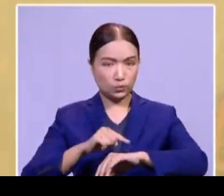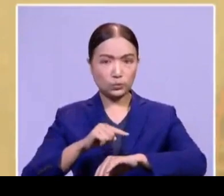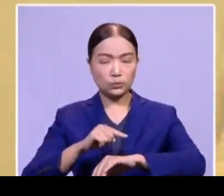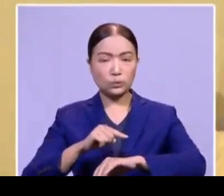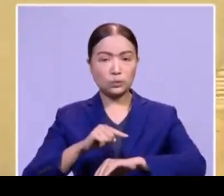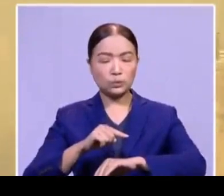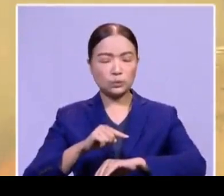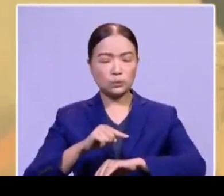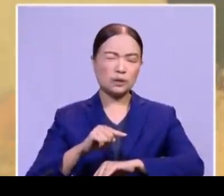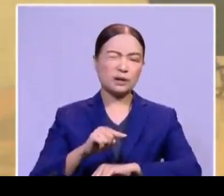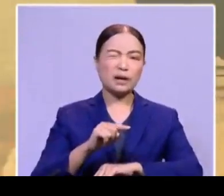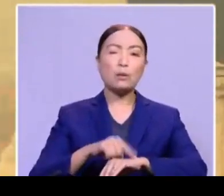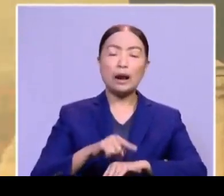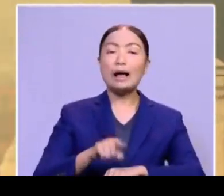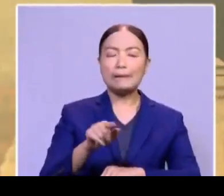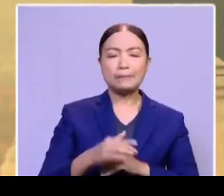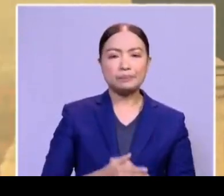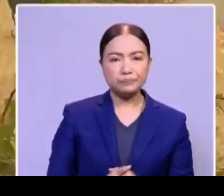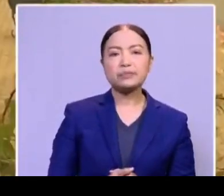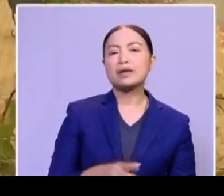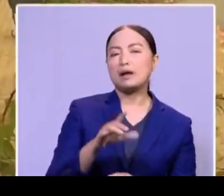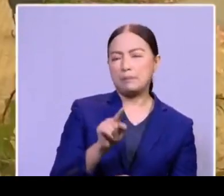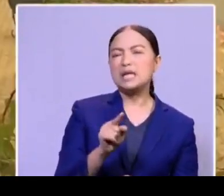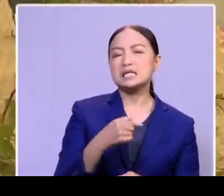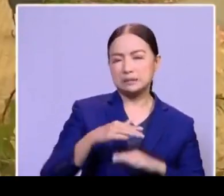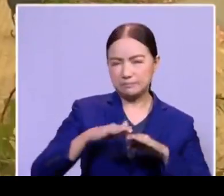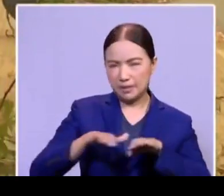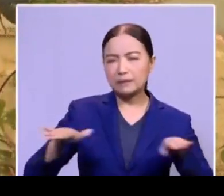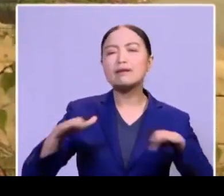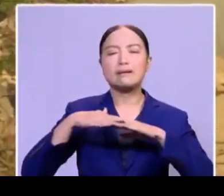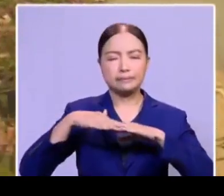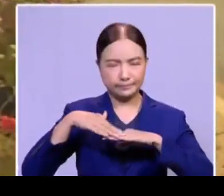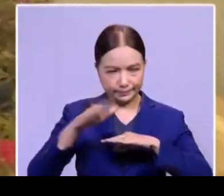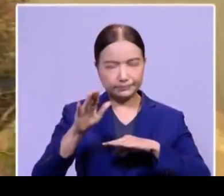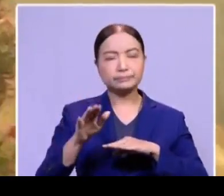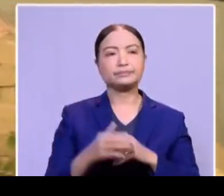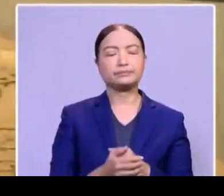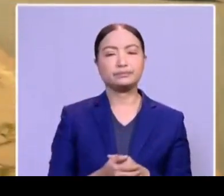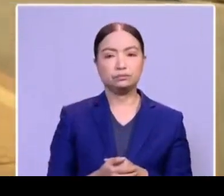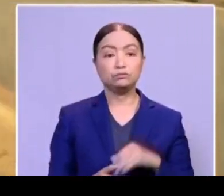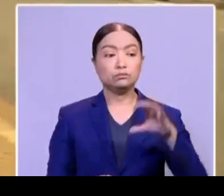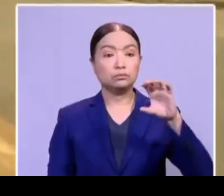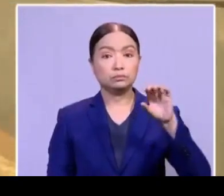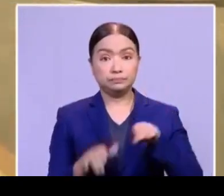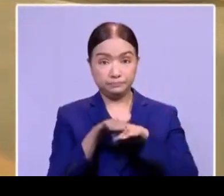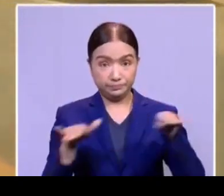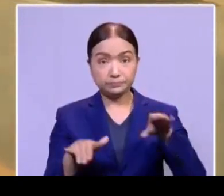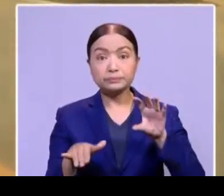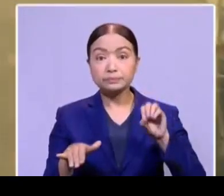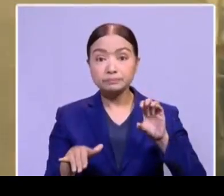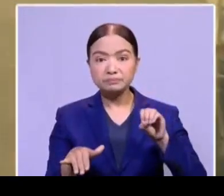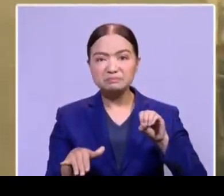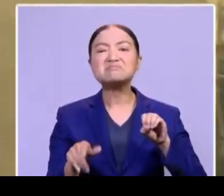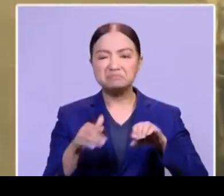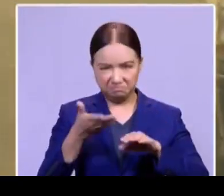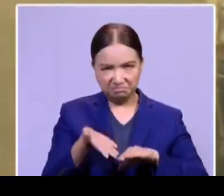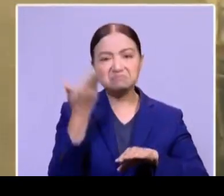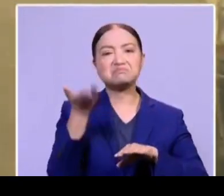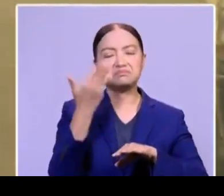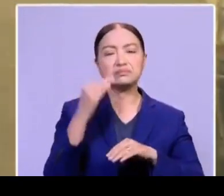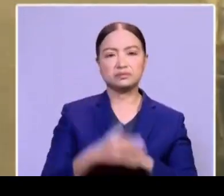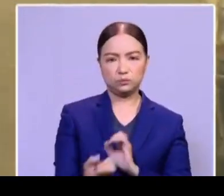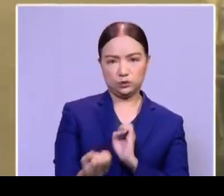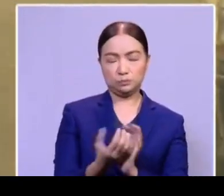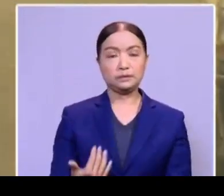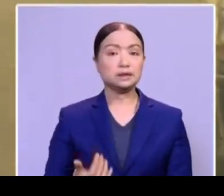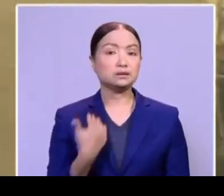ถึง149ไมโครกรัมต่อลูกบาศก์เมตรก็คือเกินมาตรฐานจาก50ไมโครกรัมต่อลูกบาศก์เมตรมีผลกระทบต่อสุข